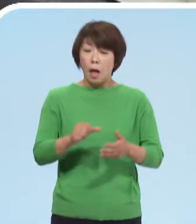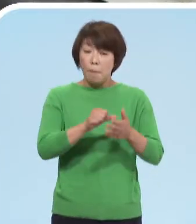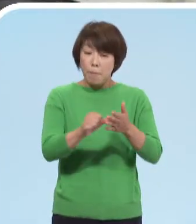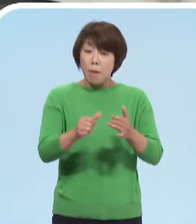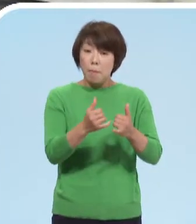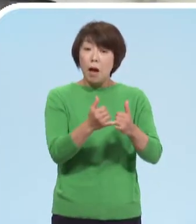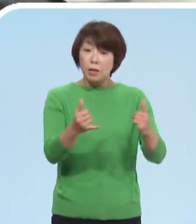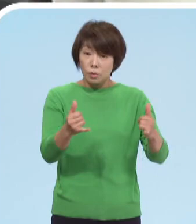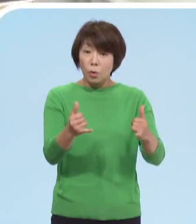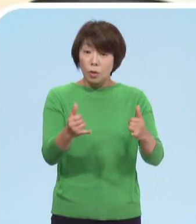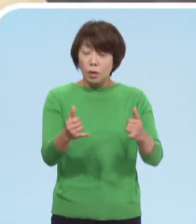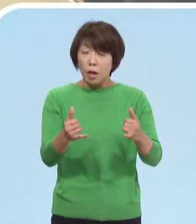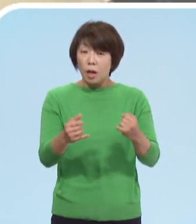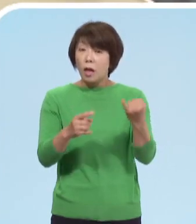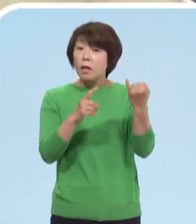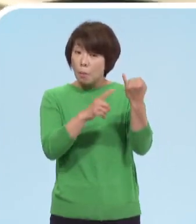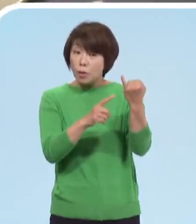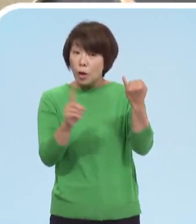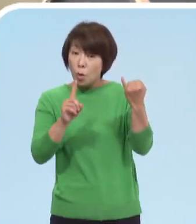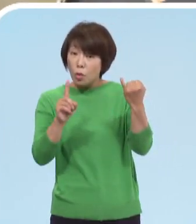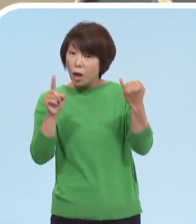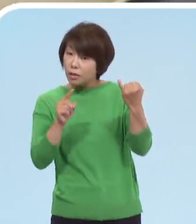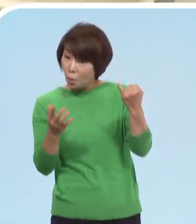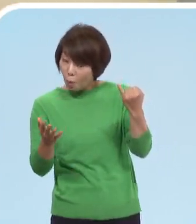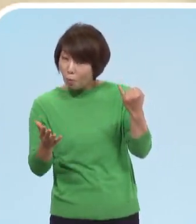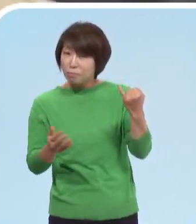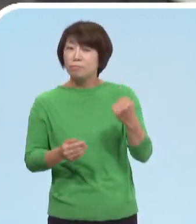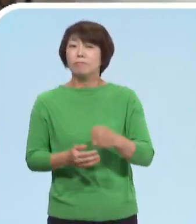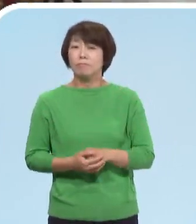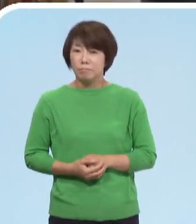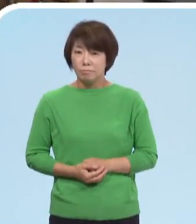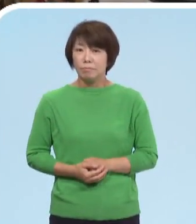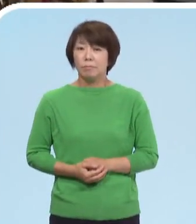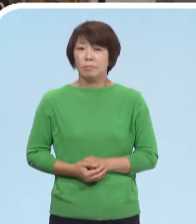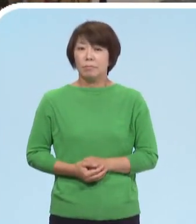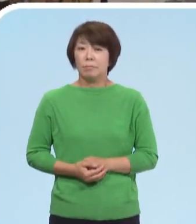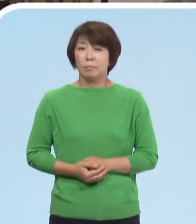メンバーの方にとって山本さんってどんな存在なんでしょうか。